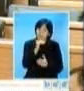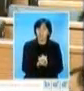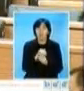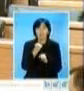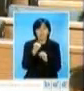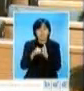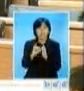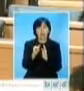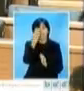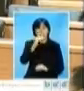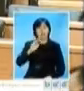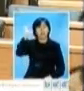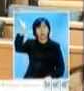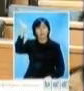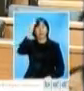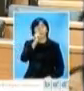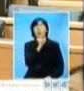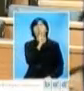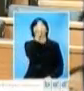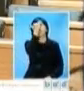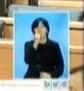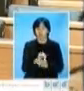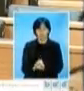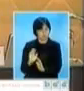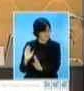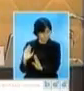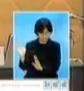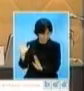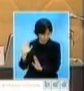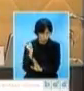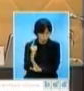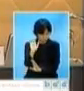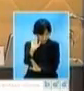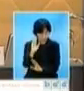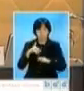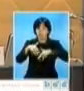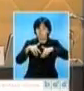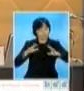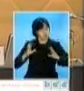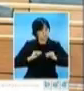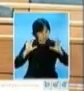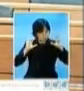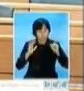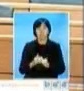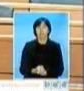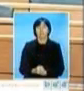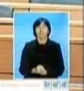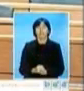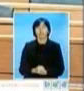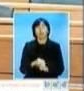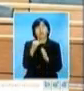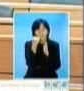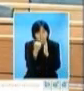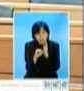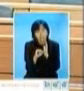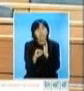กิดมันลุกขึ้นมาโวยวาย ท่านจารย์ประสิทธิ์ไม่ต้องไปว่าใครนะท่านประท้วง ประชาชนรับไม่ได้ ครับผม ให้เขาผิดก่อนชัดเจ